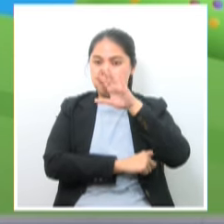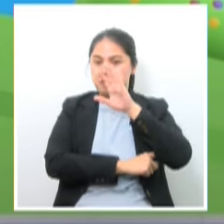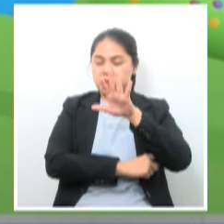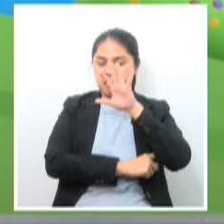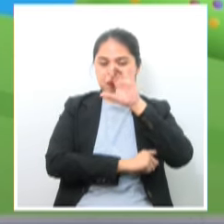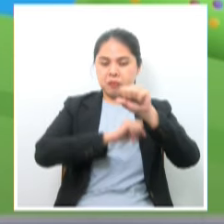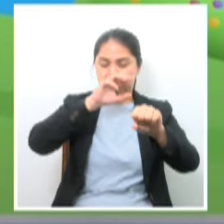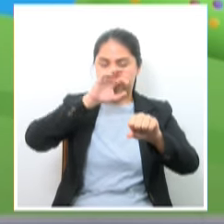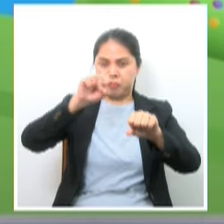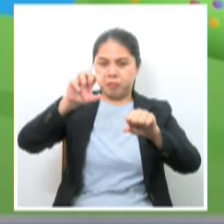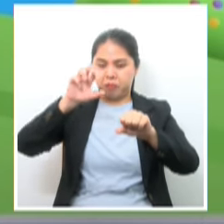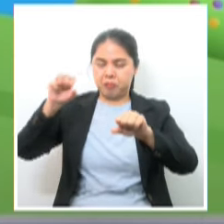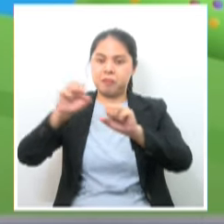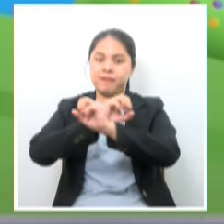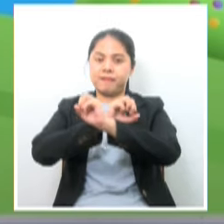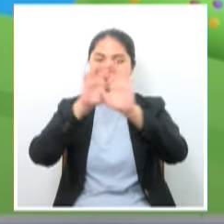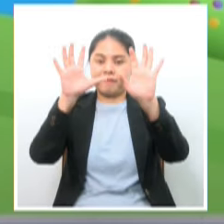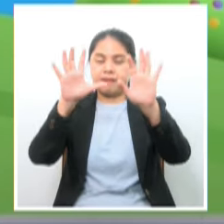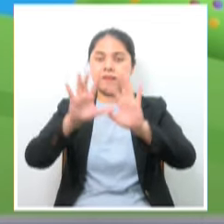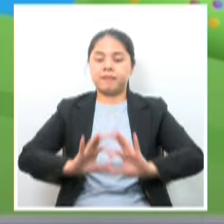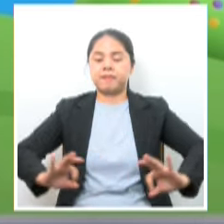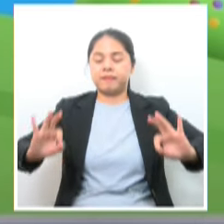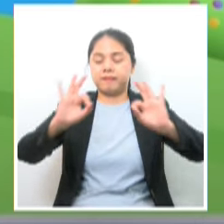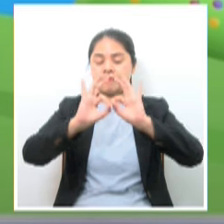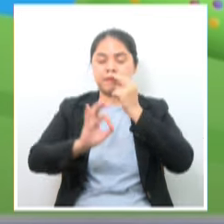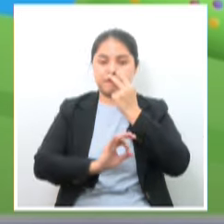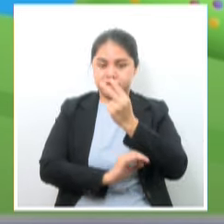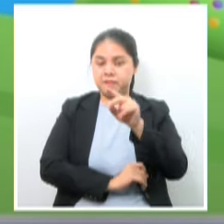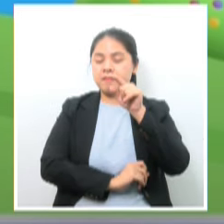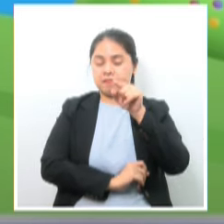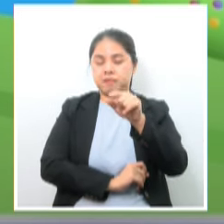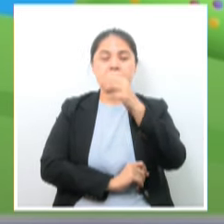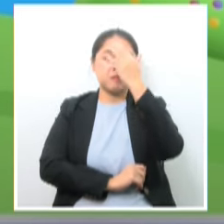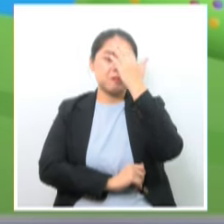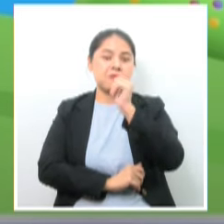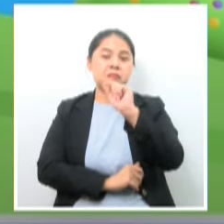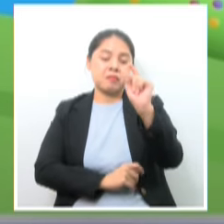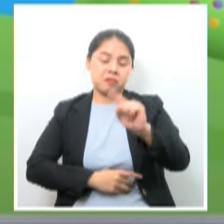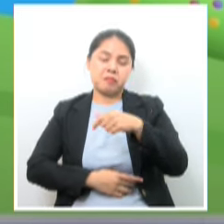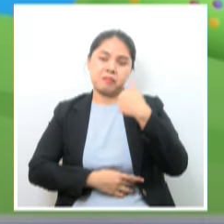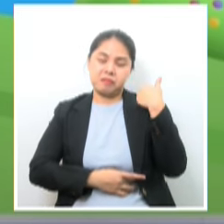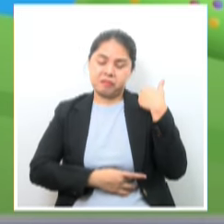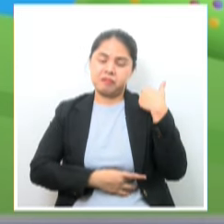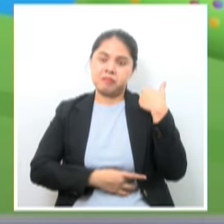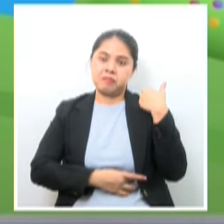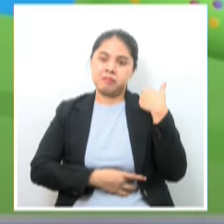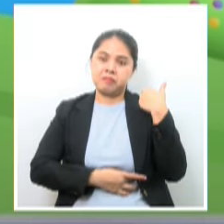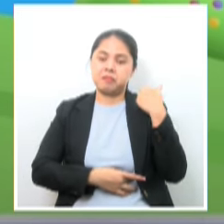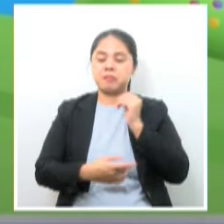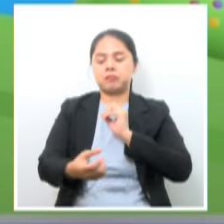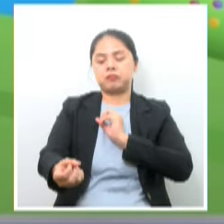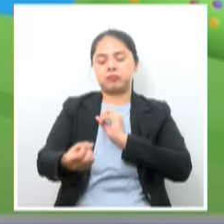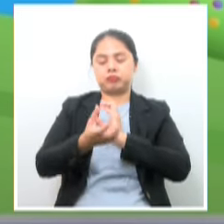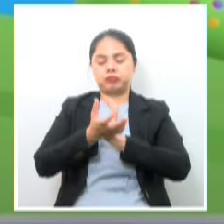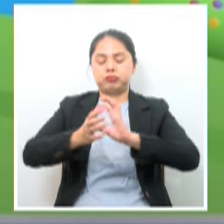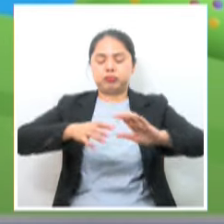เกตคอยตรวจตรานะครับให้ความสำคัญกับเรื่องพวกนี้เพราะว่าถ้ามีสิ่งเหล่านี้เข้ามาในโรงเรียนก็จะกระทบกับการ